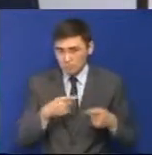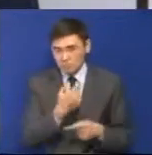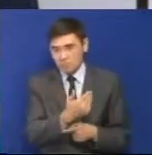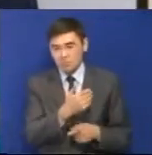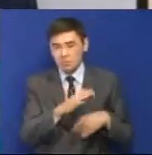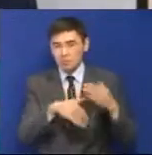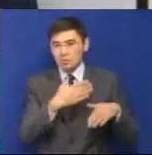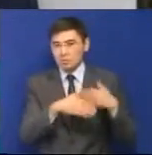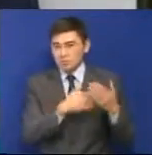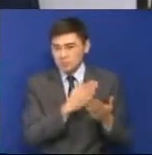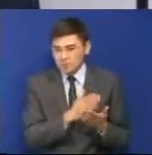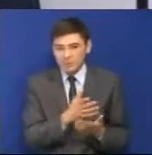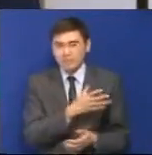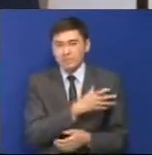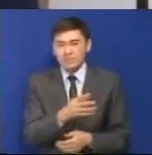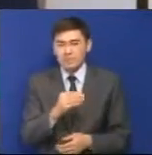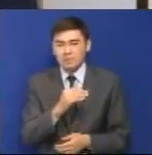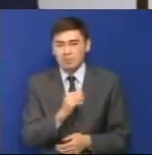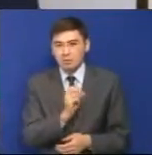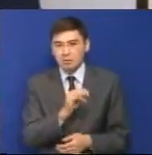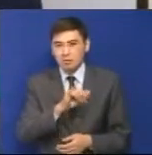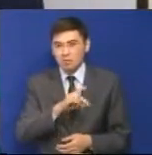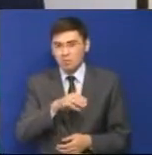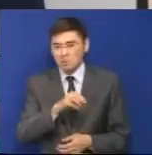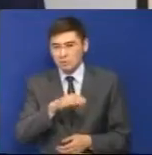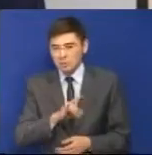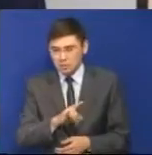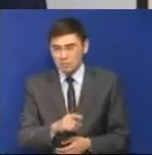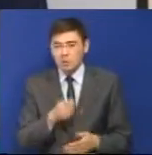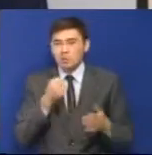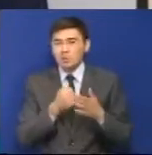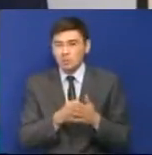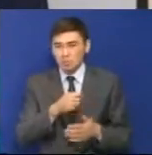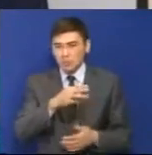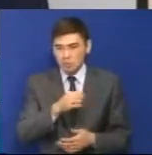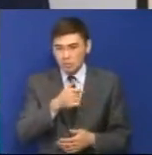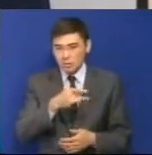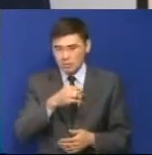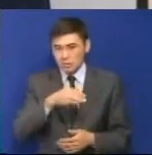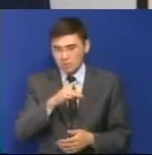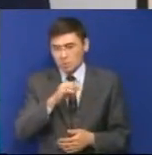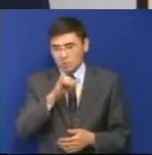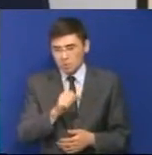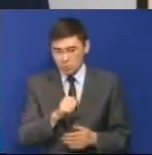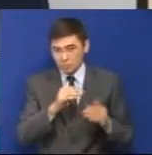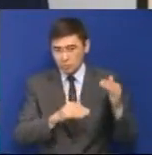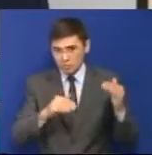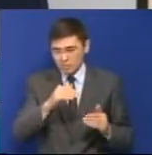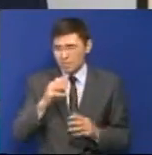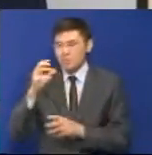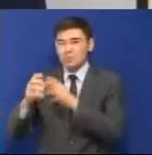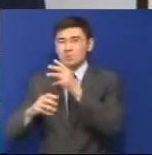дамып келді. Барлық факультеттер бойынша бакалавриат пен магистратура деңгейінде қарқынды халықаралық қарым-қатынас орнатылған.